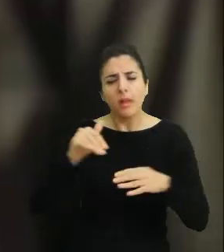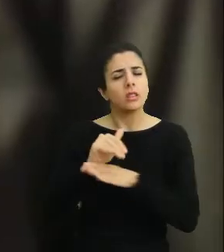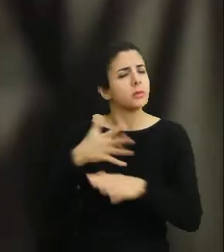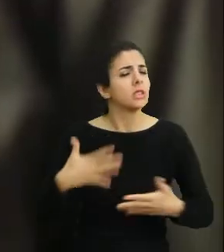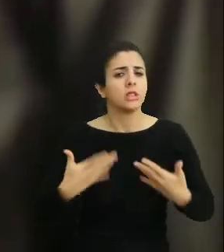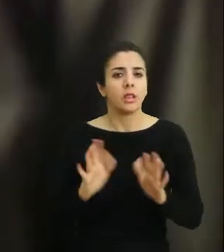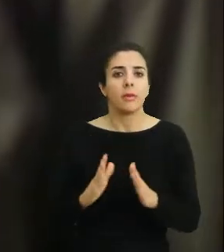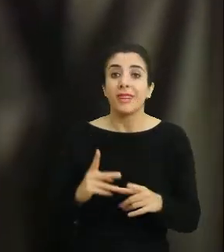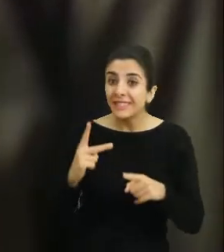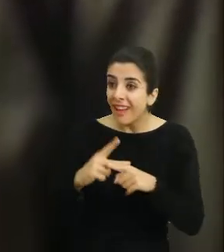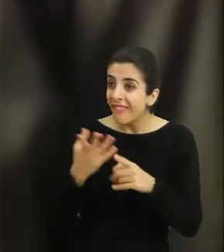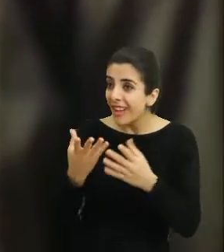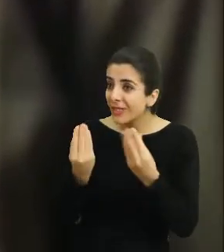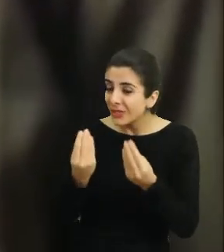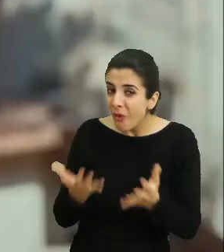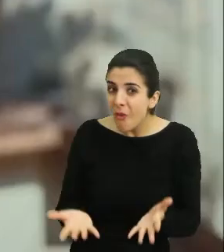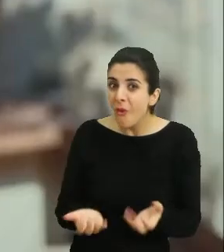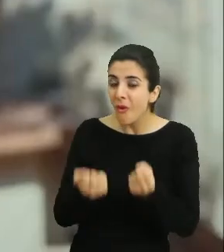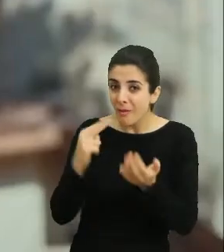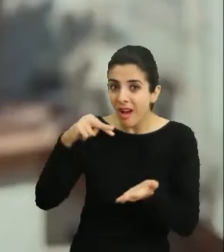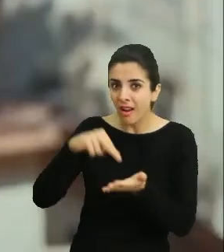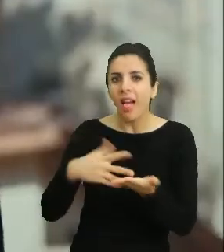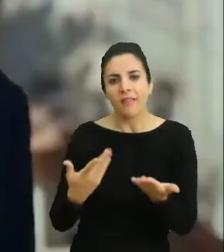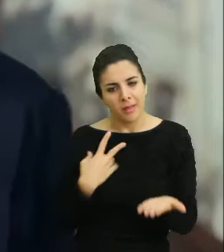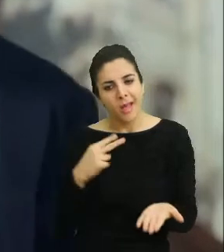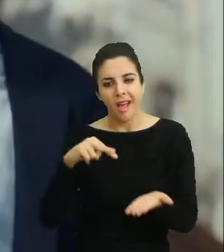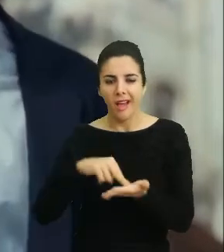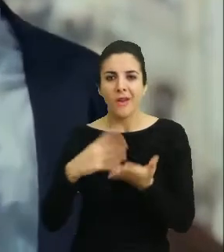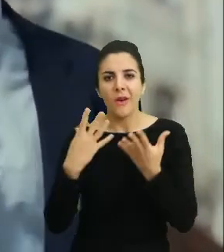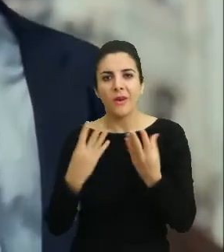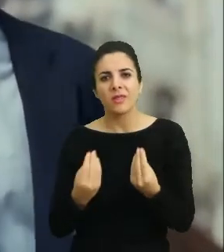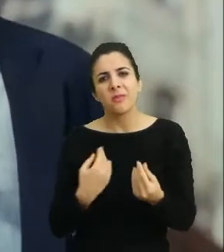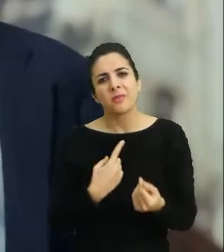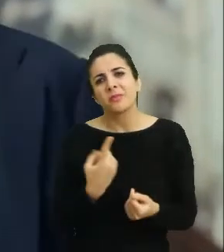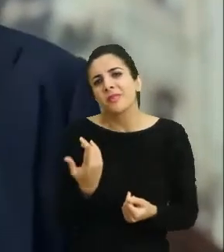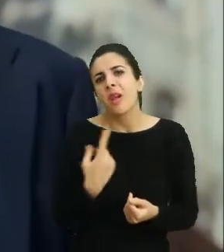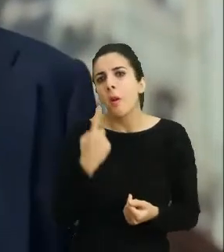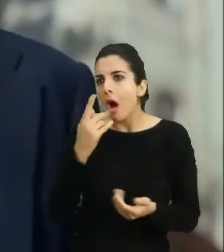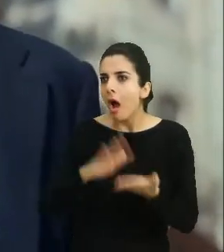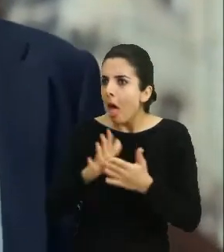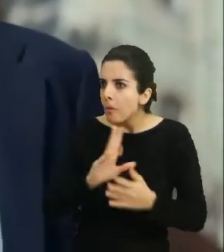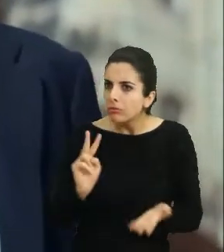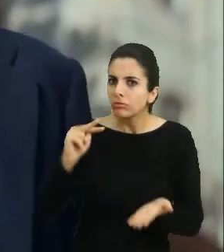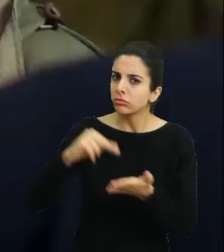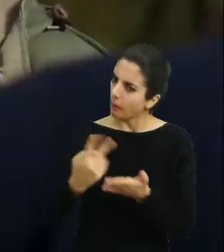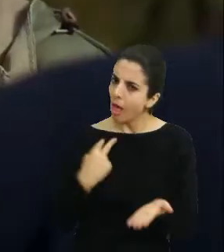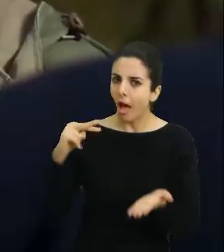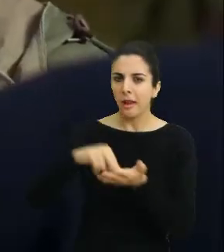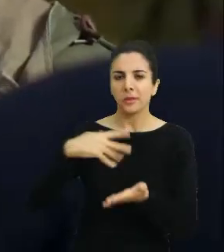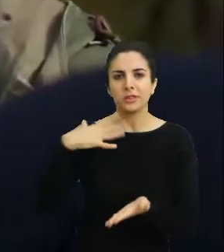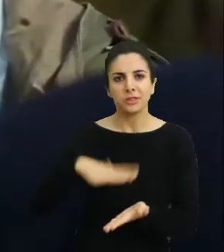Zafer, Allah'a şükür. Ayağa kalktın ha. Ayaklandım be kardeşim. Baktım bütün şehir ayaklanmış. Dedim ben de